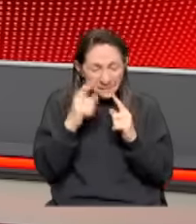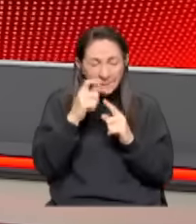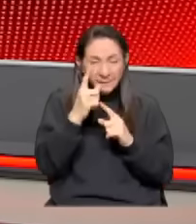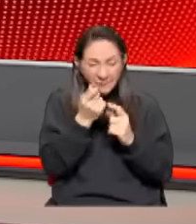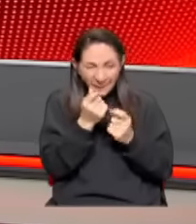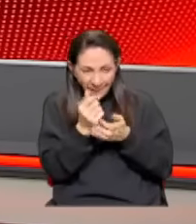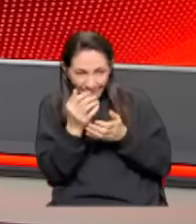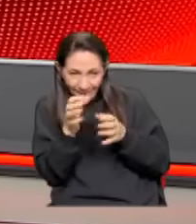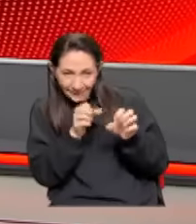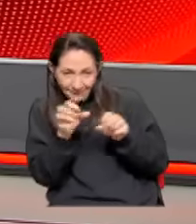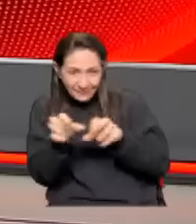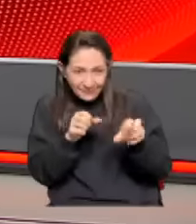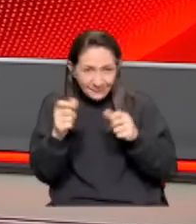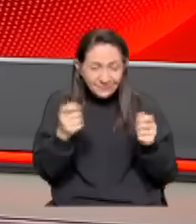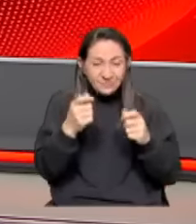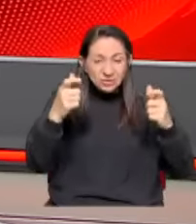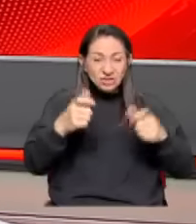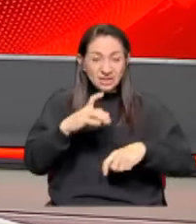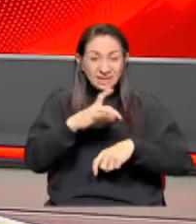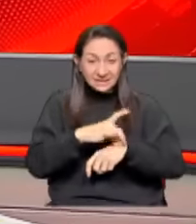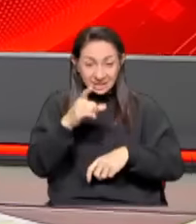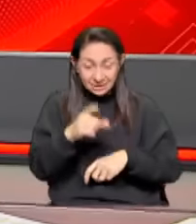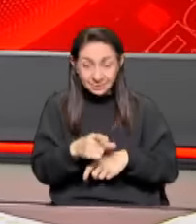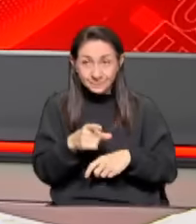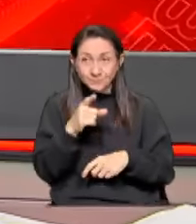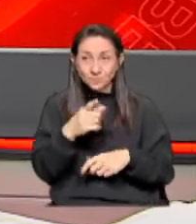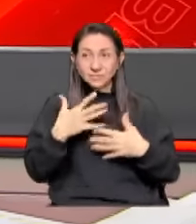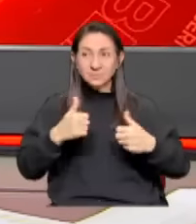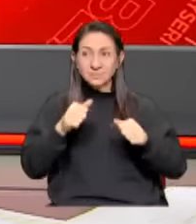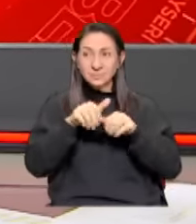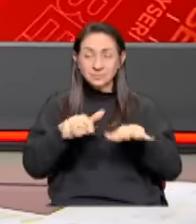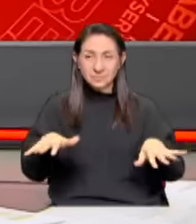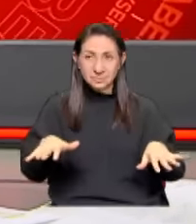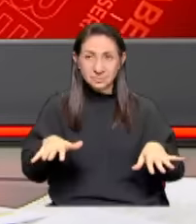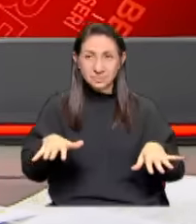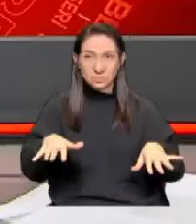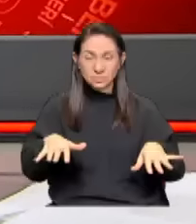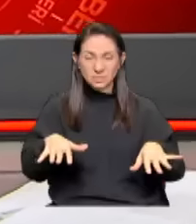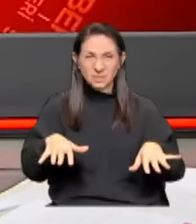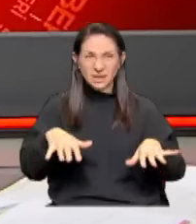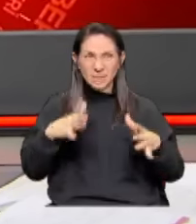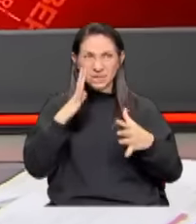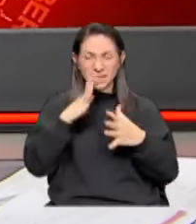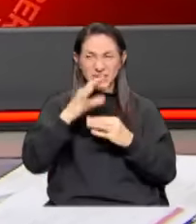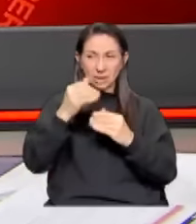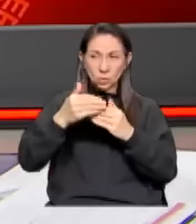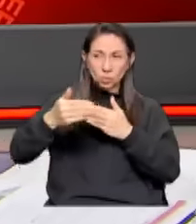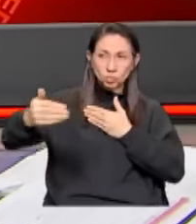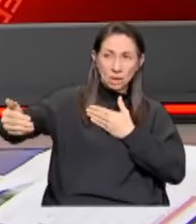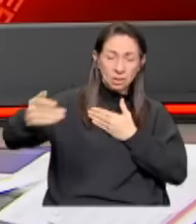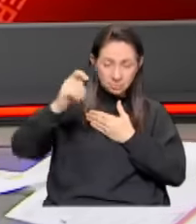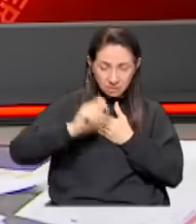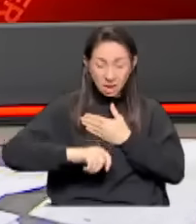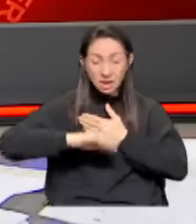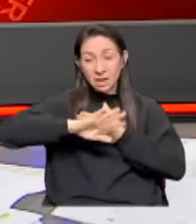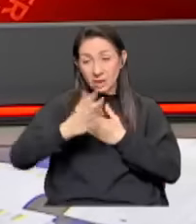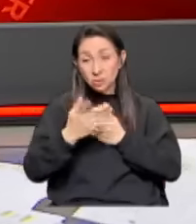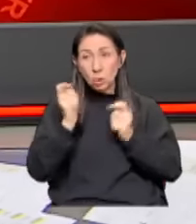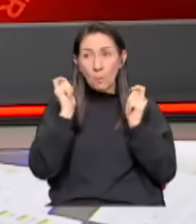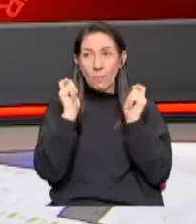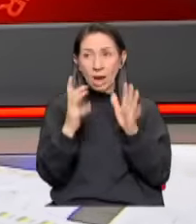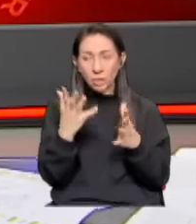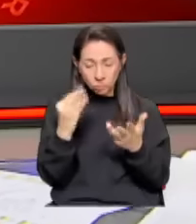rant hikayesi filan. Şehir hastaneleriyle bu sağlık sistemini hem insanlardan uzaklaştırdılar, hem çok